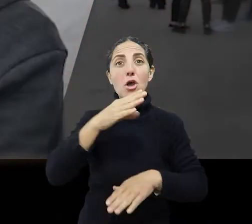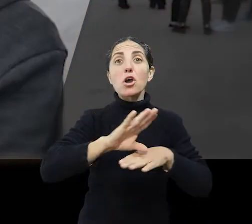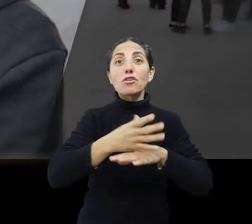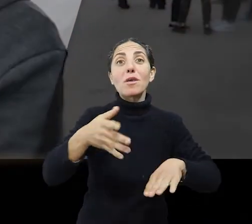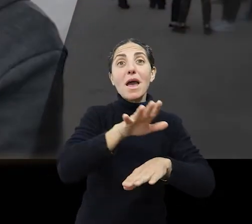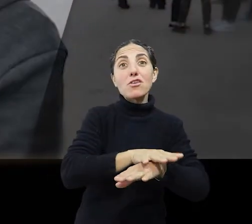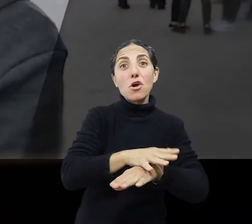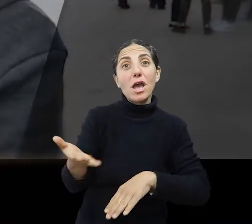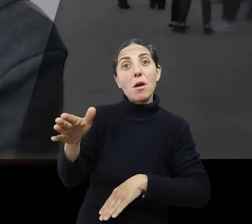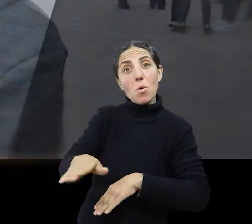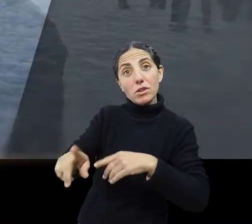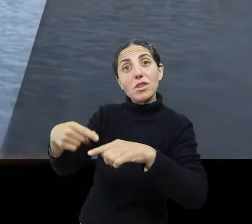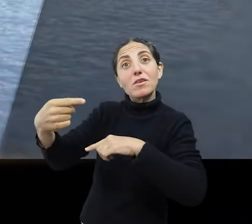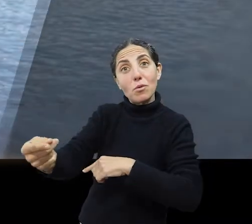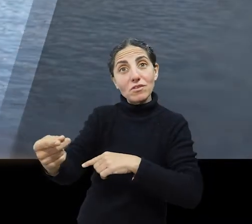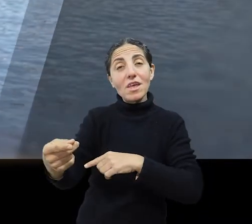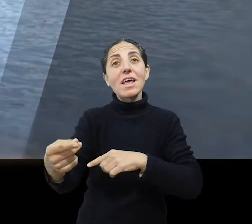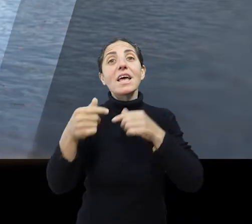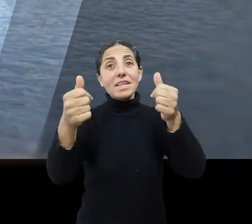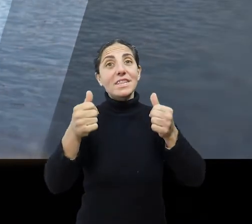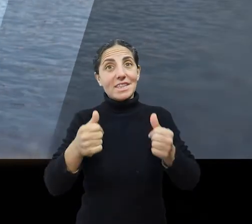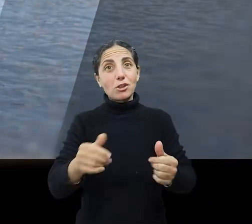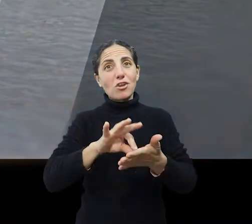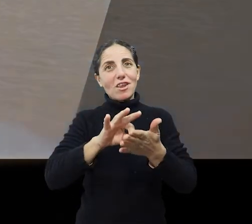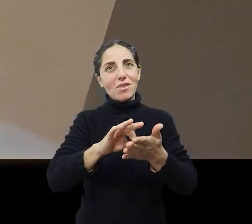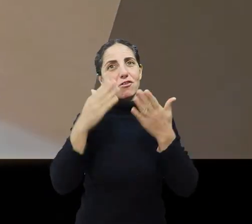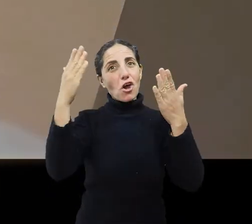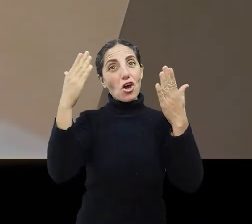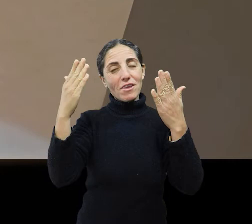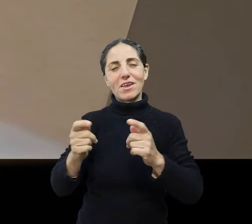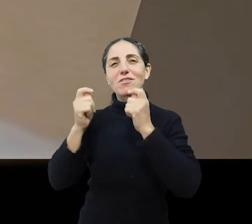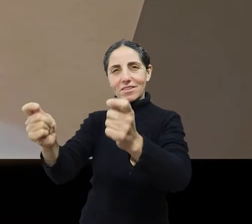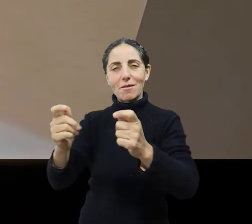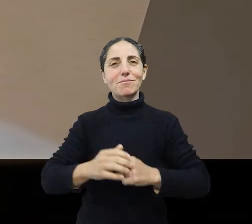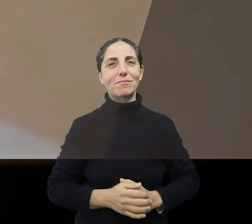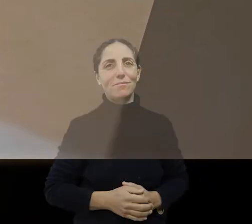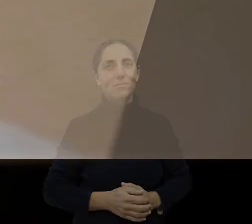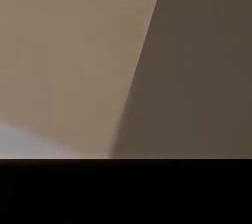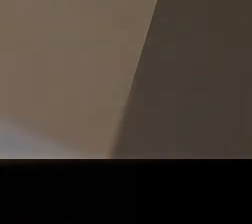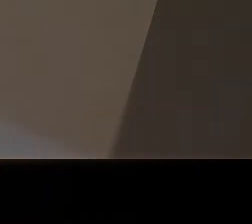entrega, a títol pòstum, del diploma de serveis honorífics a Joan Cifuentes.